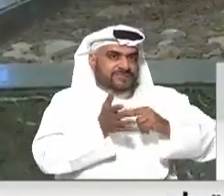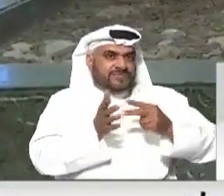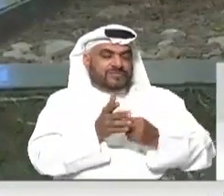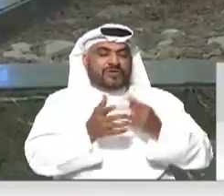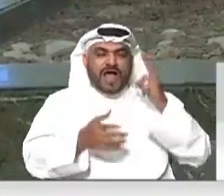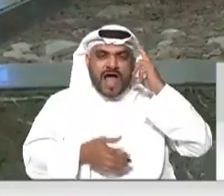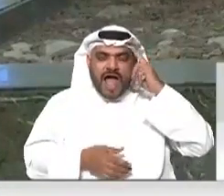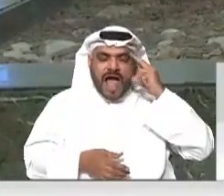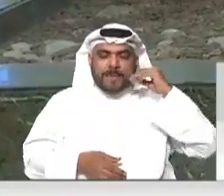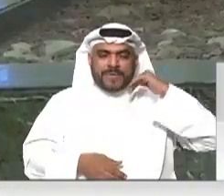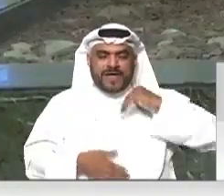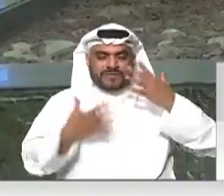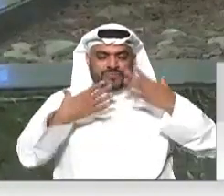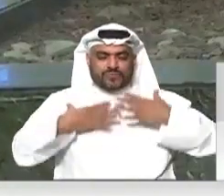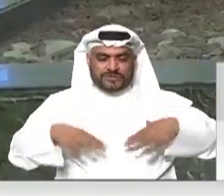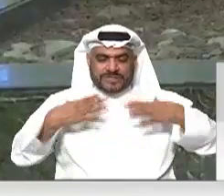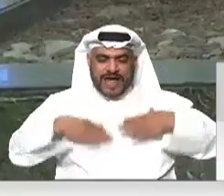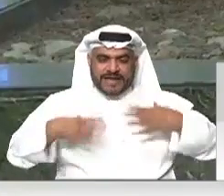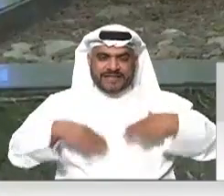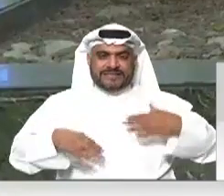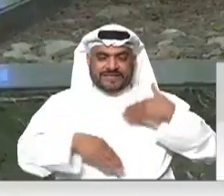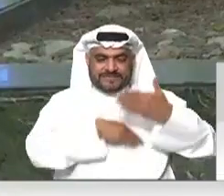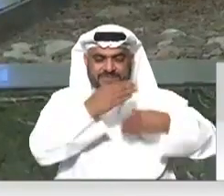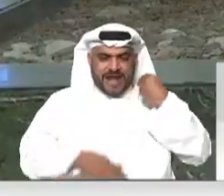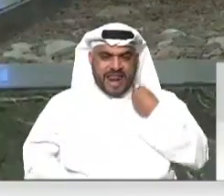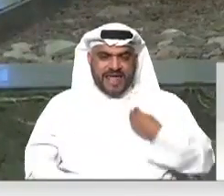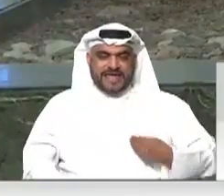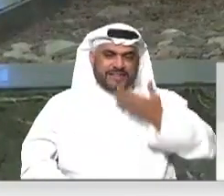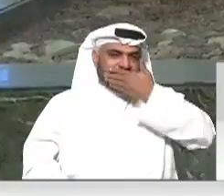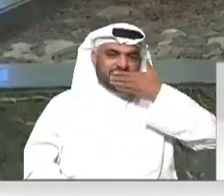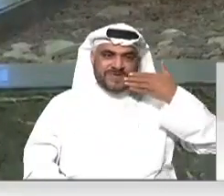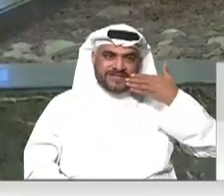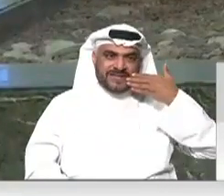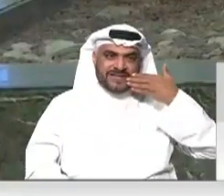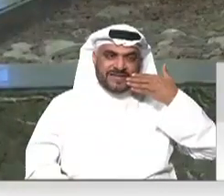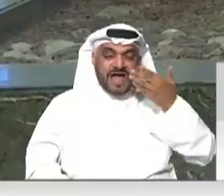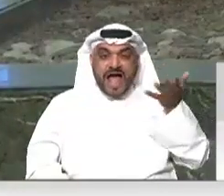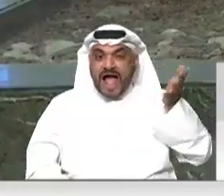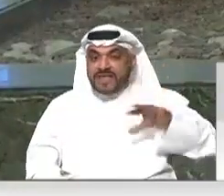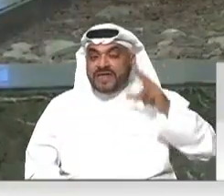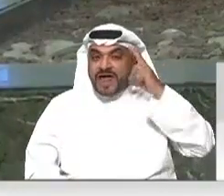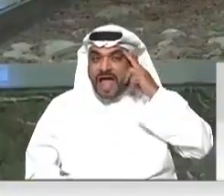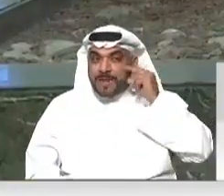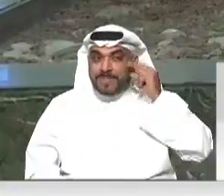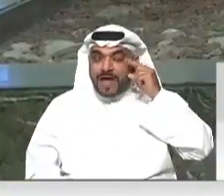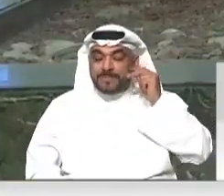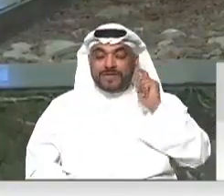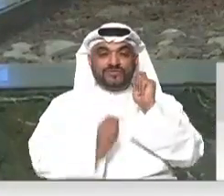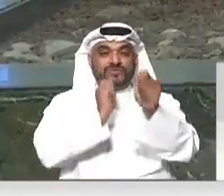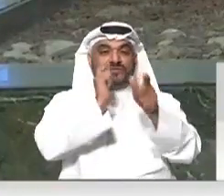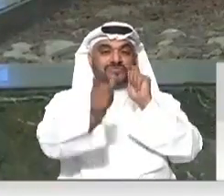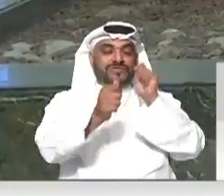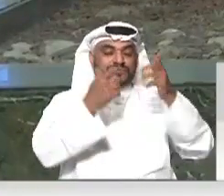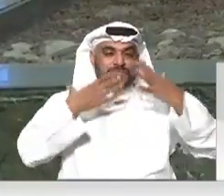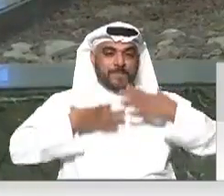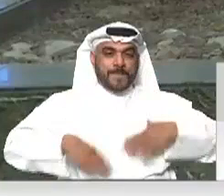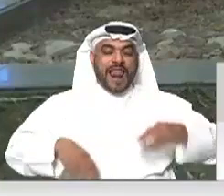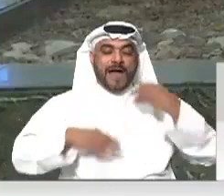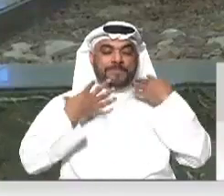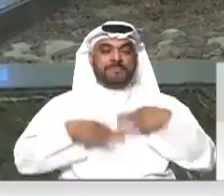يحتاجونه لمستلزمات العيد الفطر المبارك، وأكثرهم يتكلمون عن هو شراء الملابس